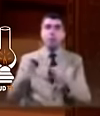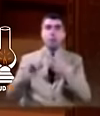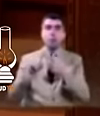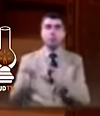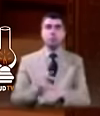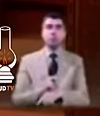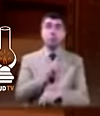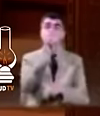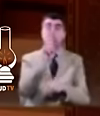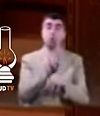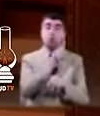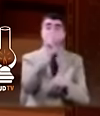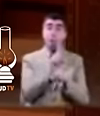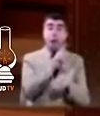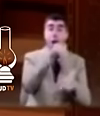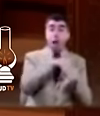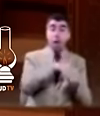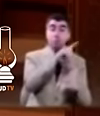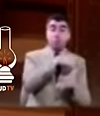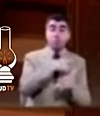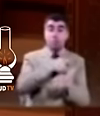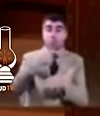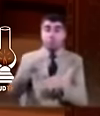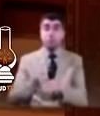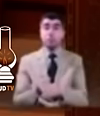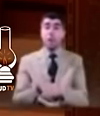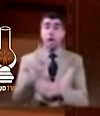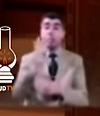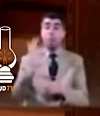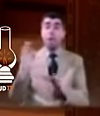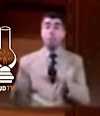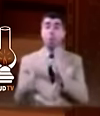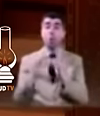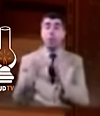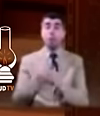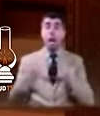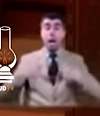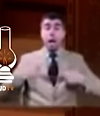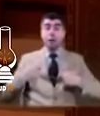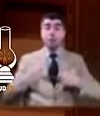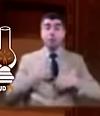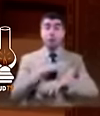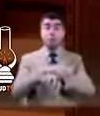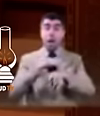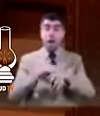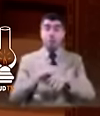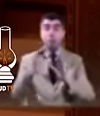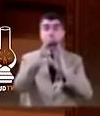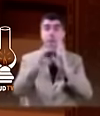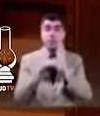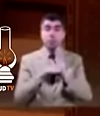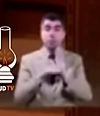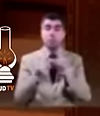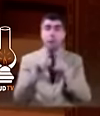تناهز 24 مليار درهم. دابا تيخص داك الناس اللي ترأسوا الجهات والناس اللي معاهم في المكاتب يحزموا